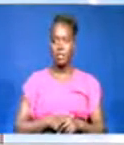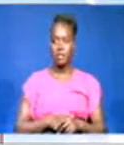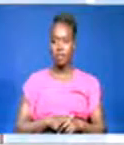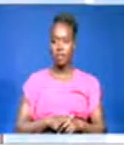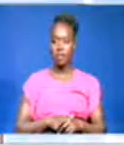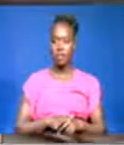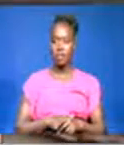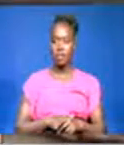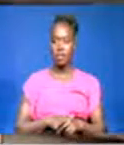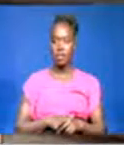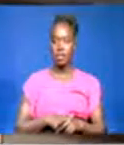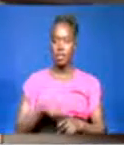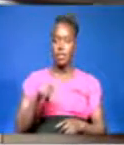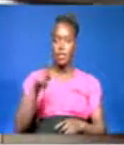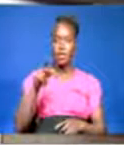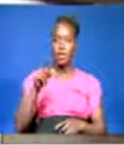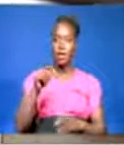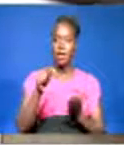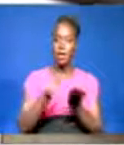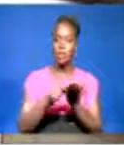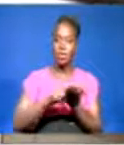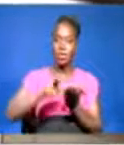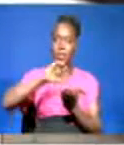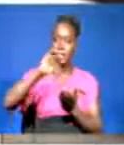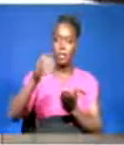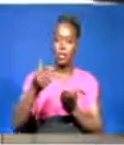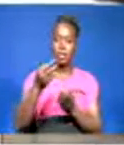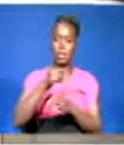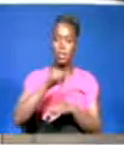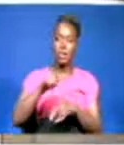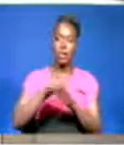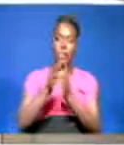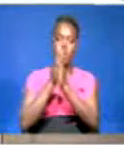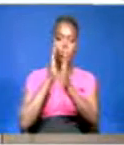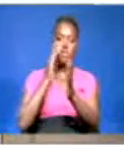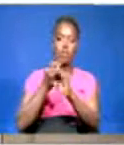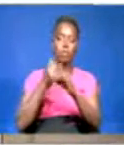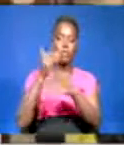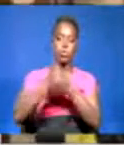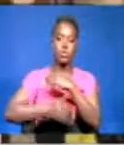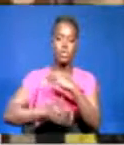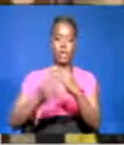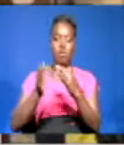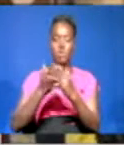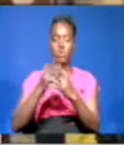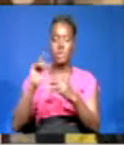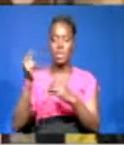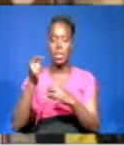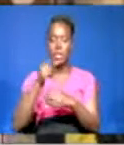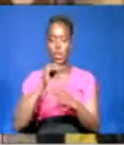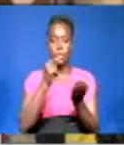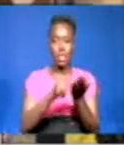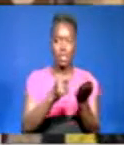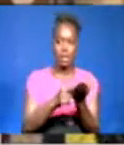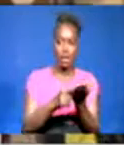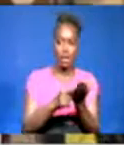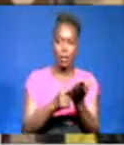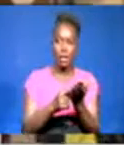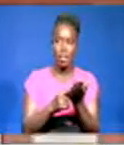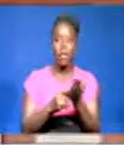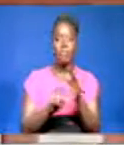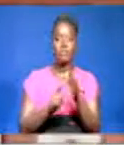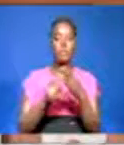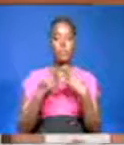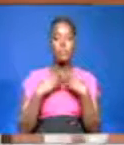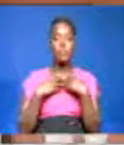Huku jiji la Kampala likiwa mwendo wa saa 3 kwa gari kutoka Busia kwenye mpaka baina ya Kenya na Uganda, Wizara ya Afya ya